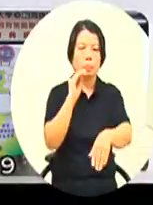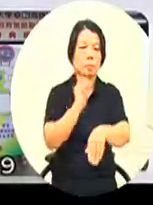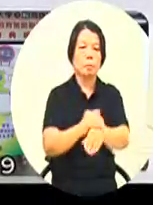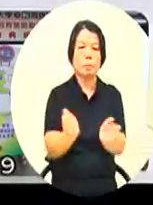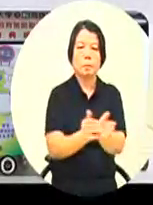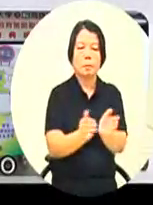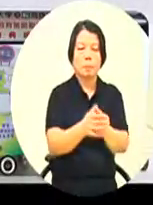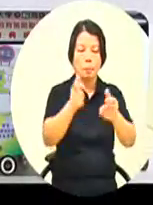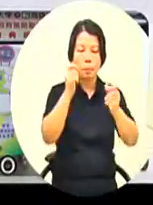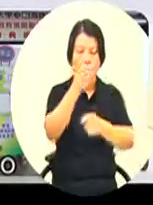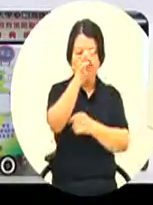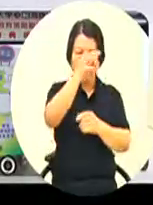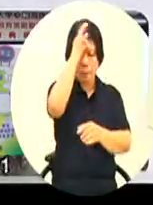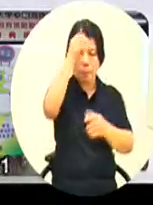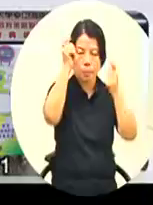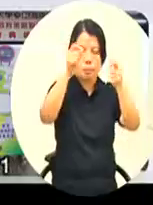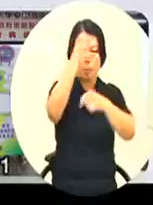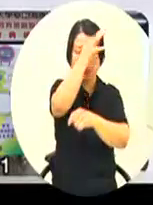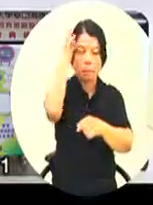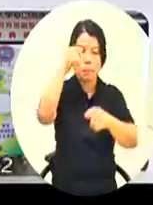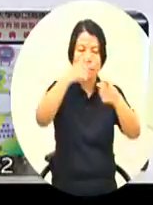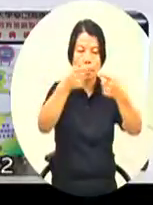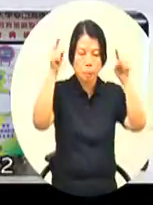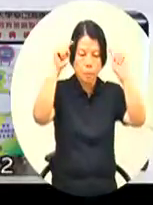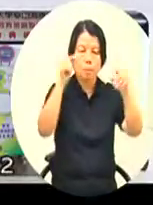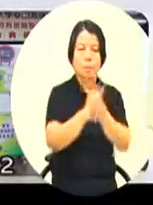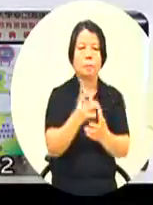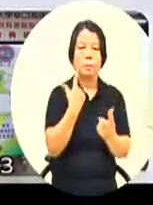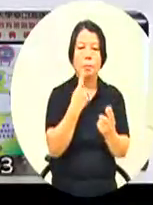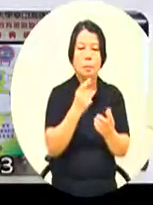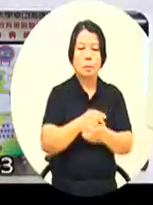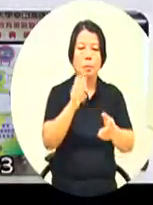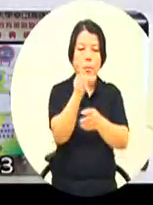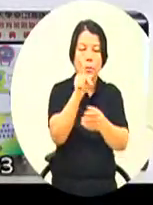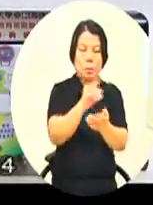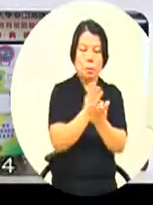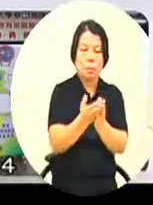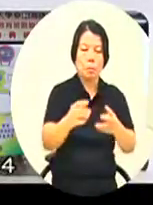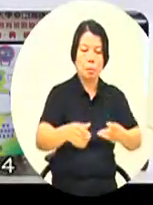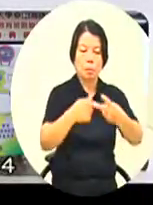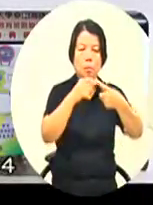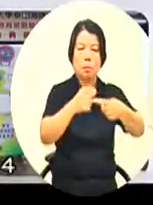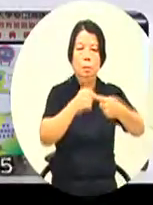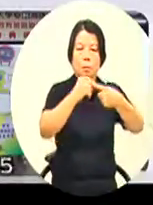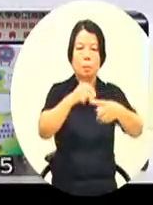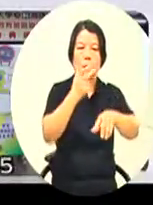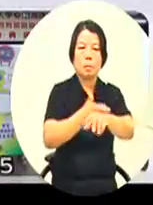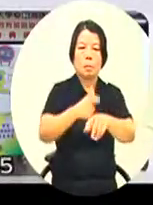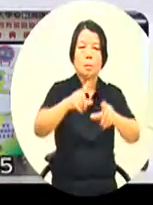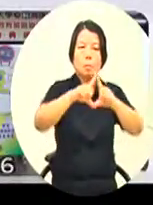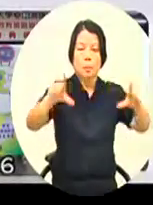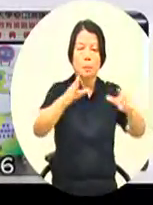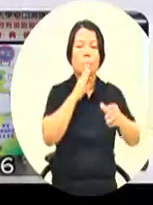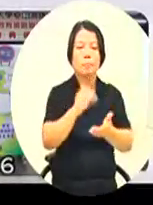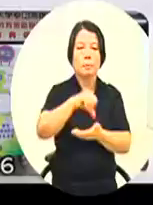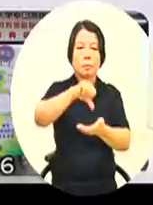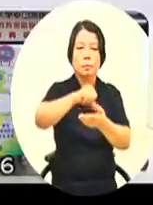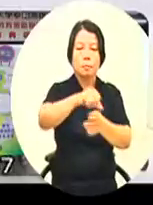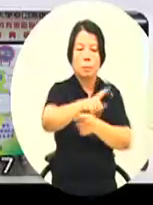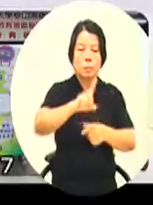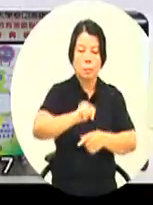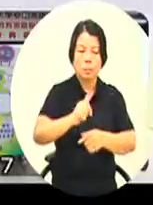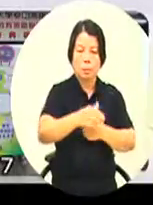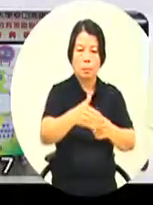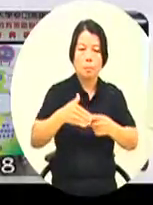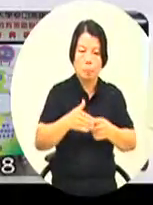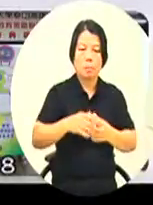课程跟图设备的两个方向。那第一科大呢发展高中职教师的种子教师，那从高中职